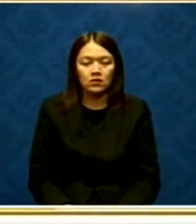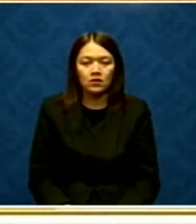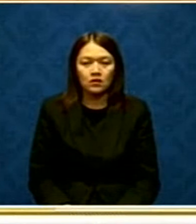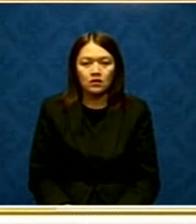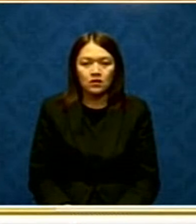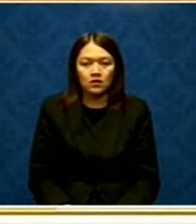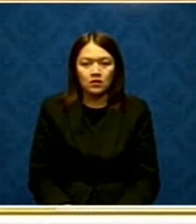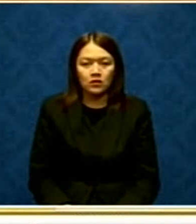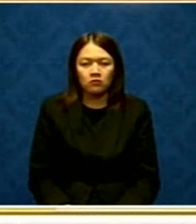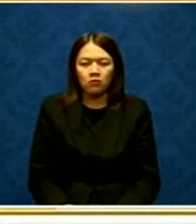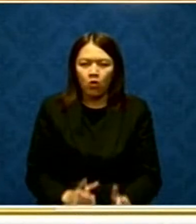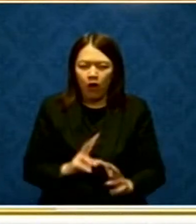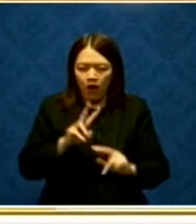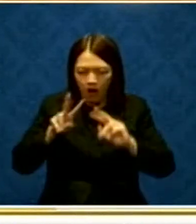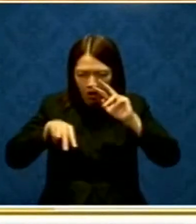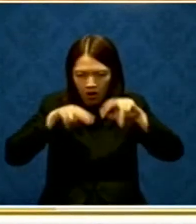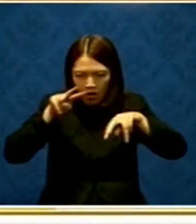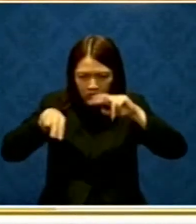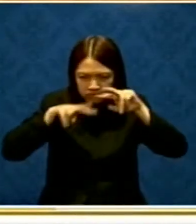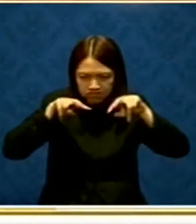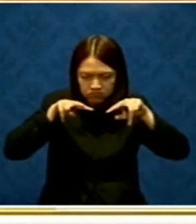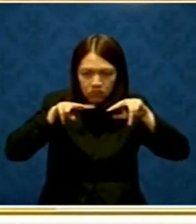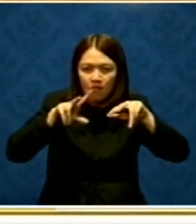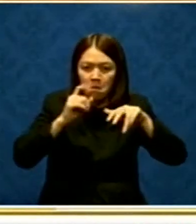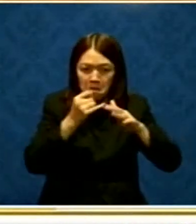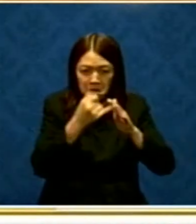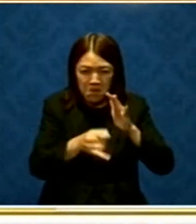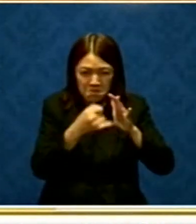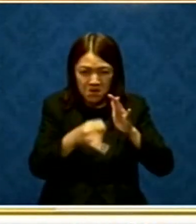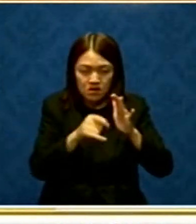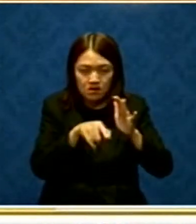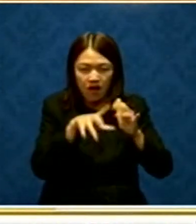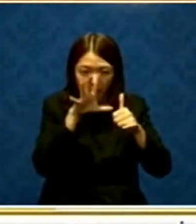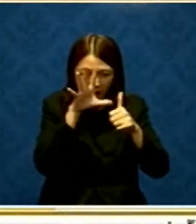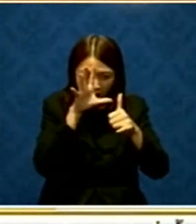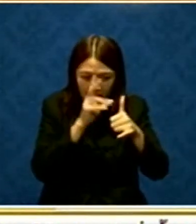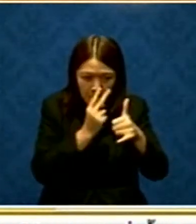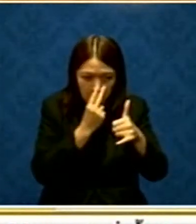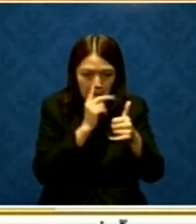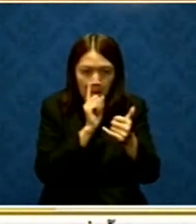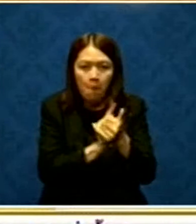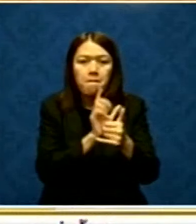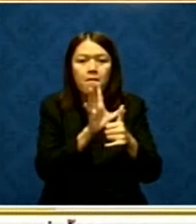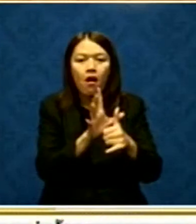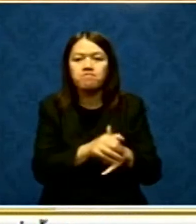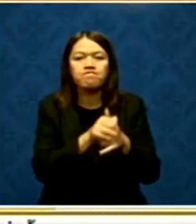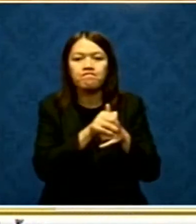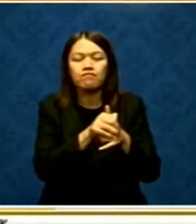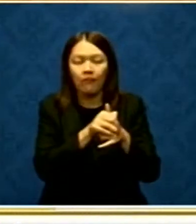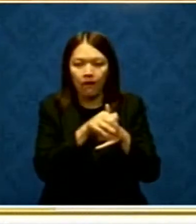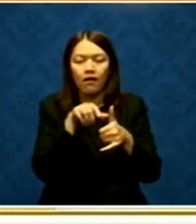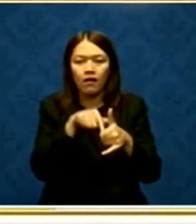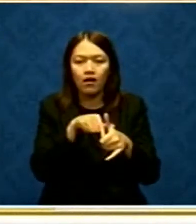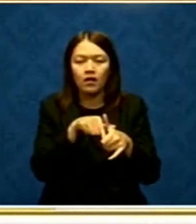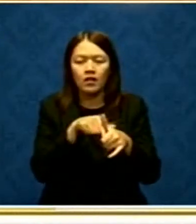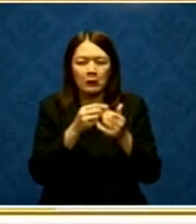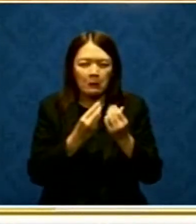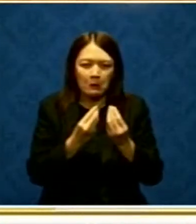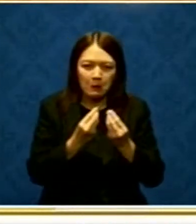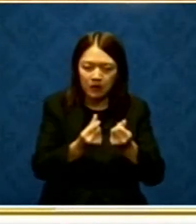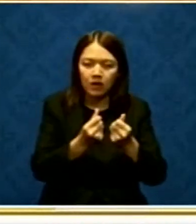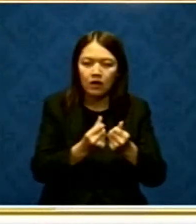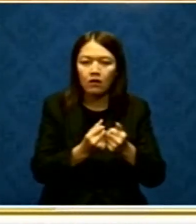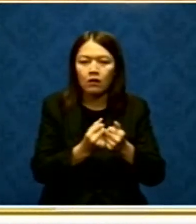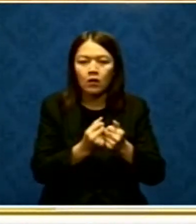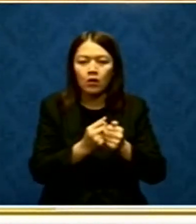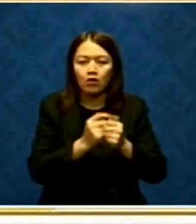ได้ตัวบุคคลที่กระทำผิดจริงเนี่ยจะเรียกว่าละเอียดหรือช้าผมก็ว่าไม่ช้าหรอกท่านดูดีๆว่าการสอบ